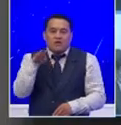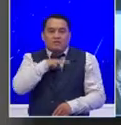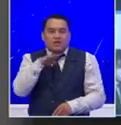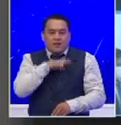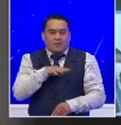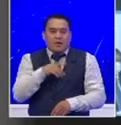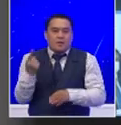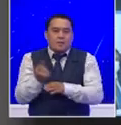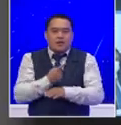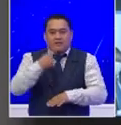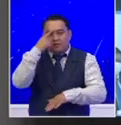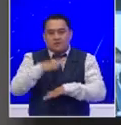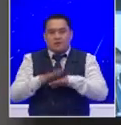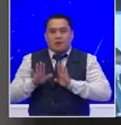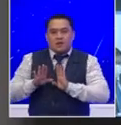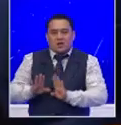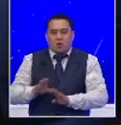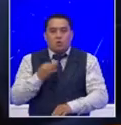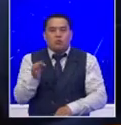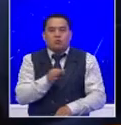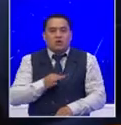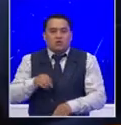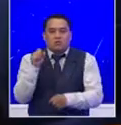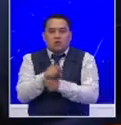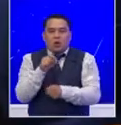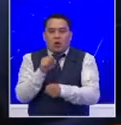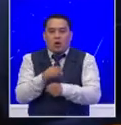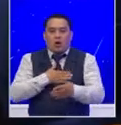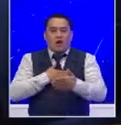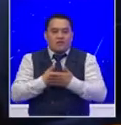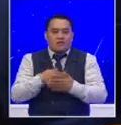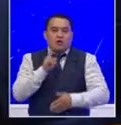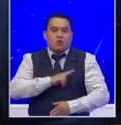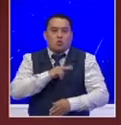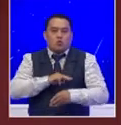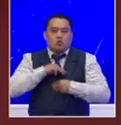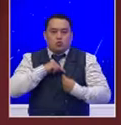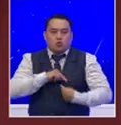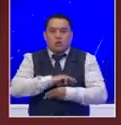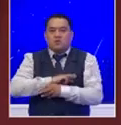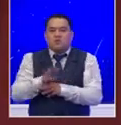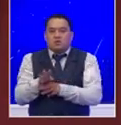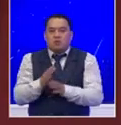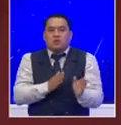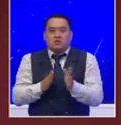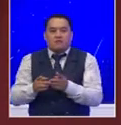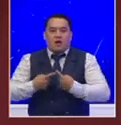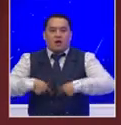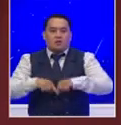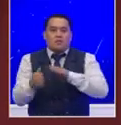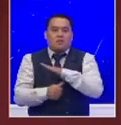Талдыкургане и Текели. Первый заместитель главы Алматинской области поручил активизировать работу по трудоустройству подрядными